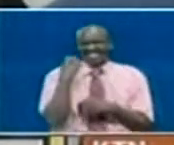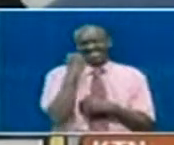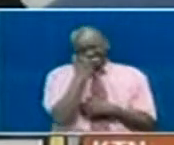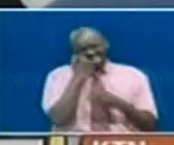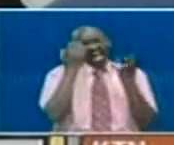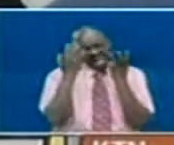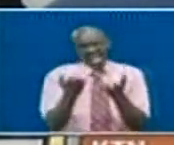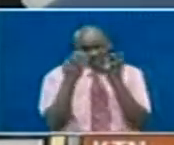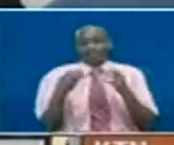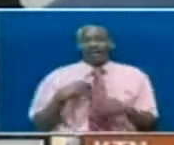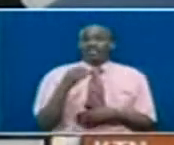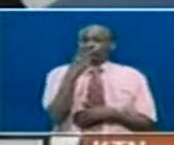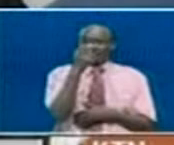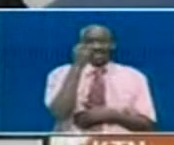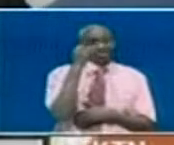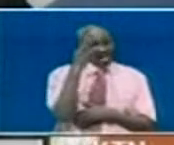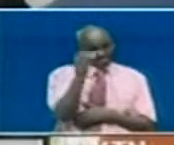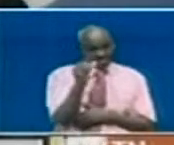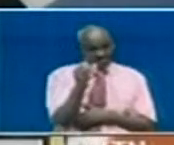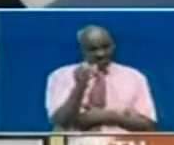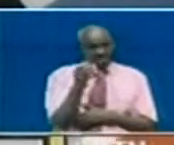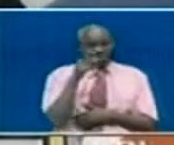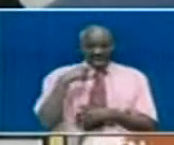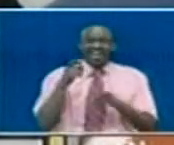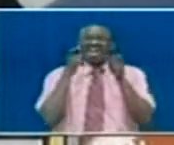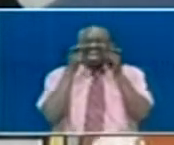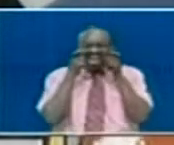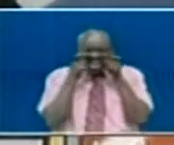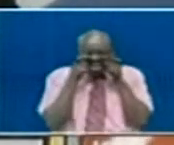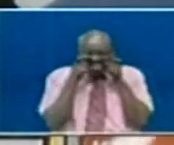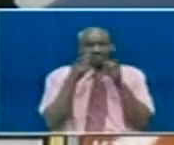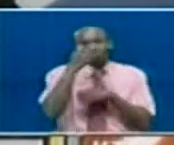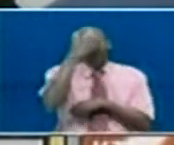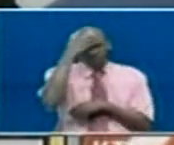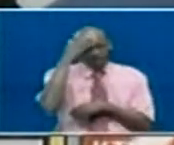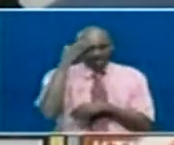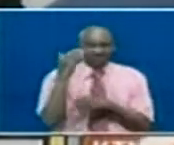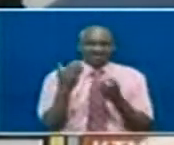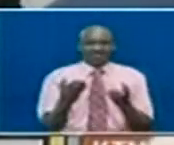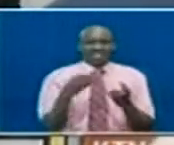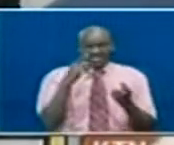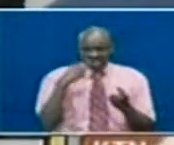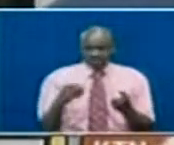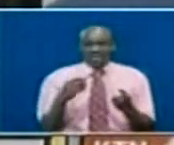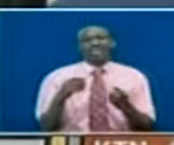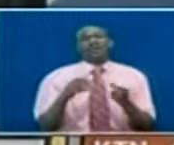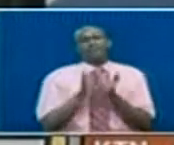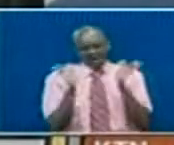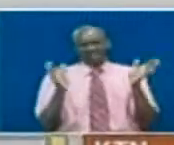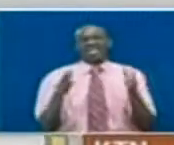by 2030 so that AIDS is no longer a public health